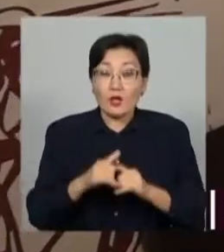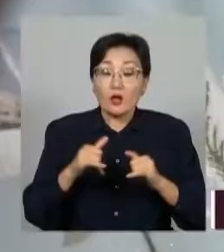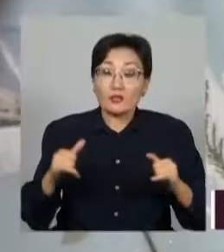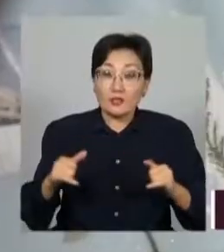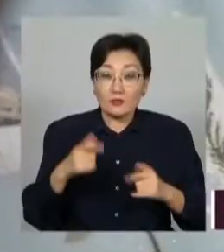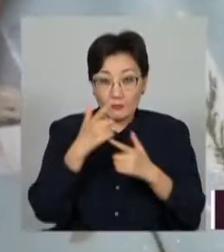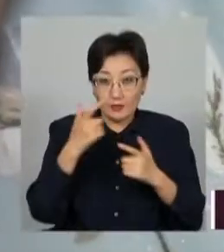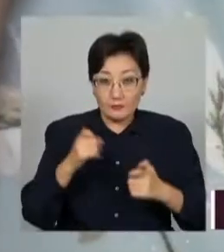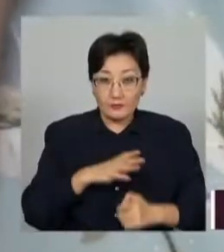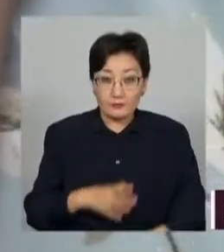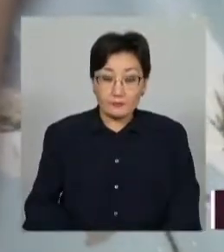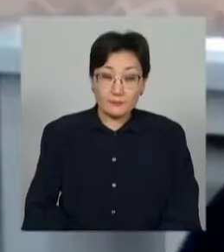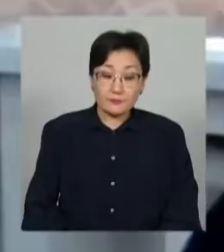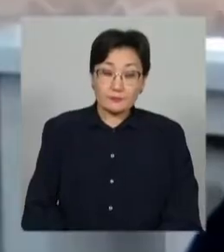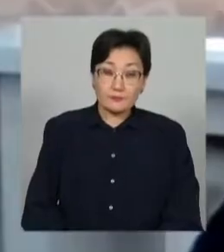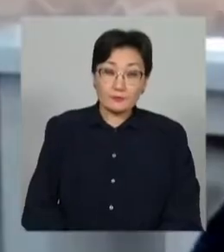мәлімдеді.